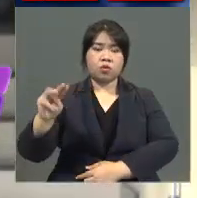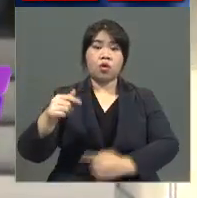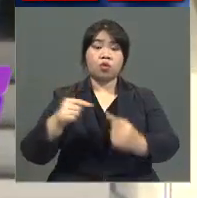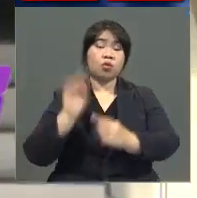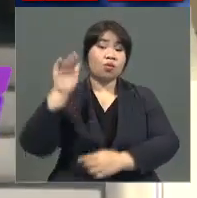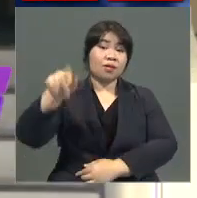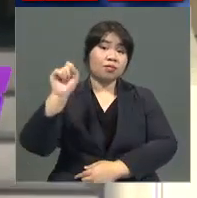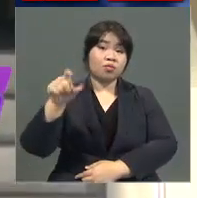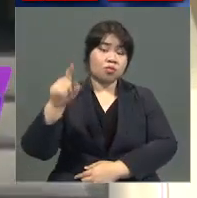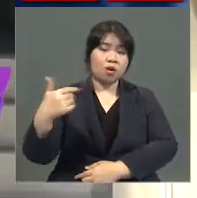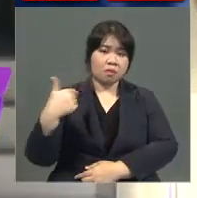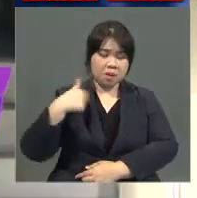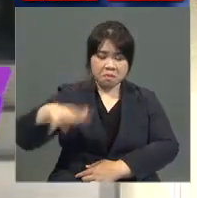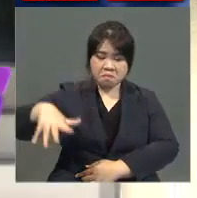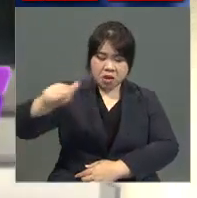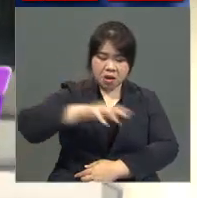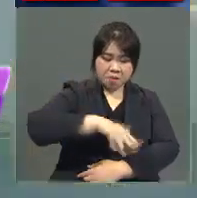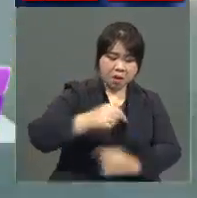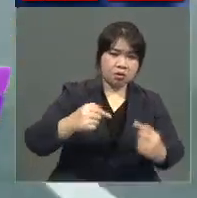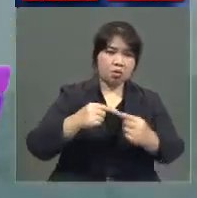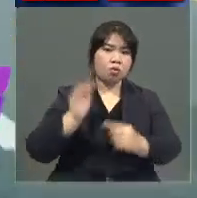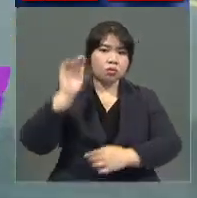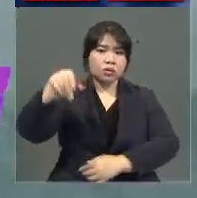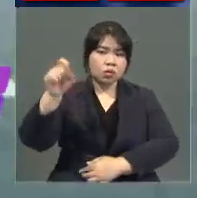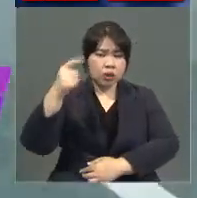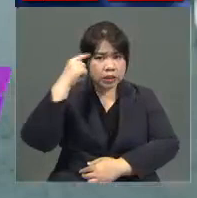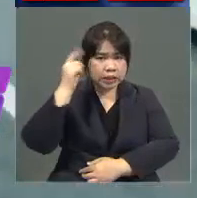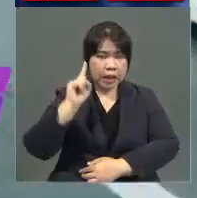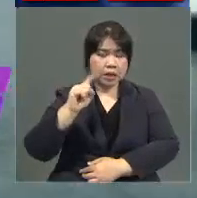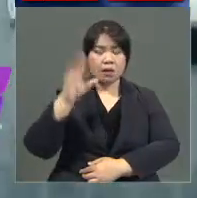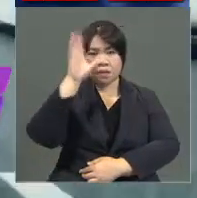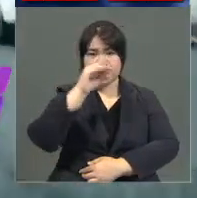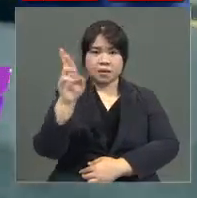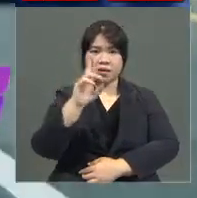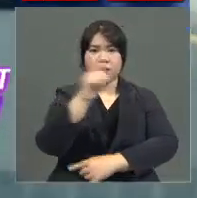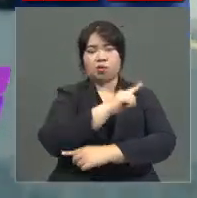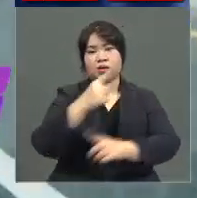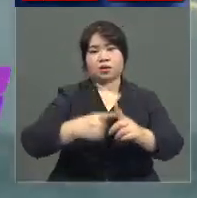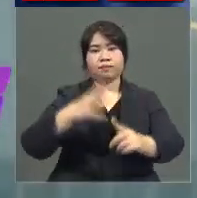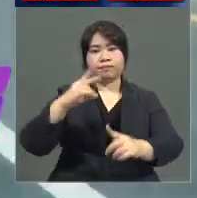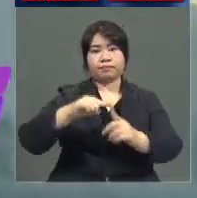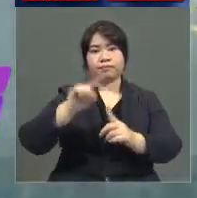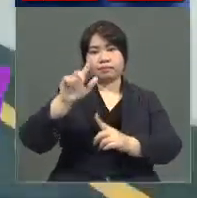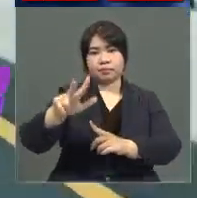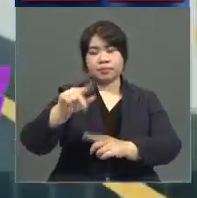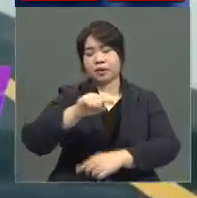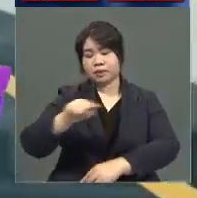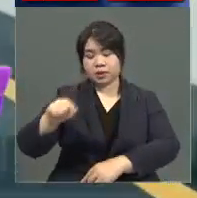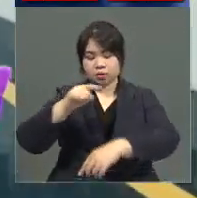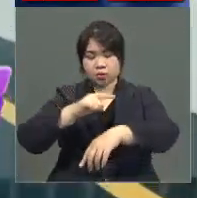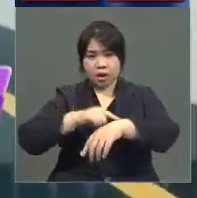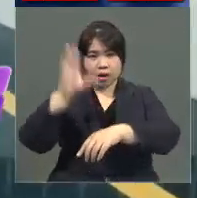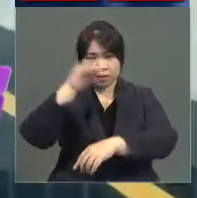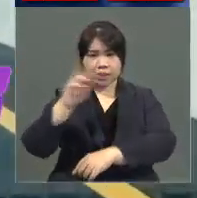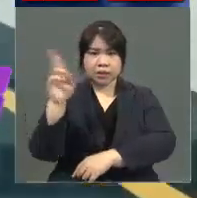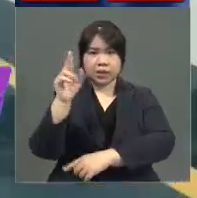ผ่านทางหลวงพิเศษระหว่างเมืองหรือว่ามอเตอร์เวย์โดยมีผลตั้งแต่หลังเที่ยงคืนของวันที่3กรกฎาคมไปจนถึงเวลา